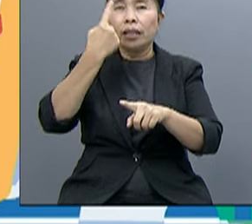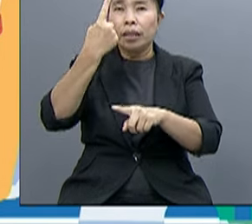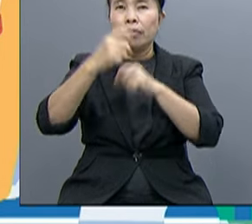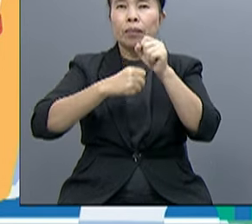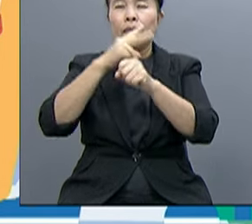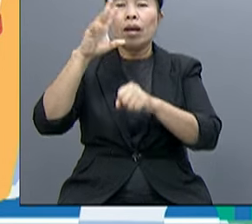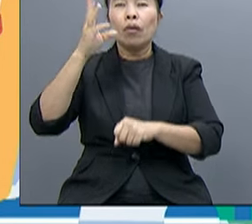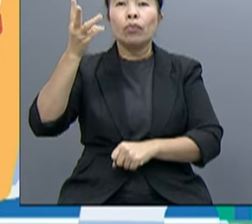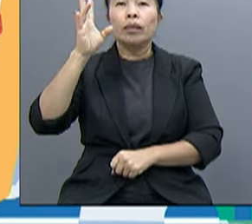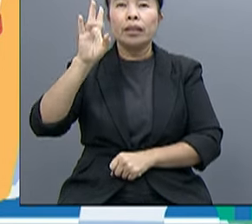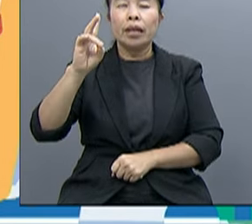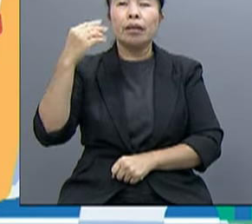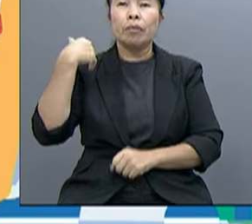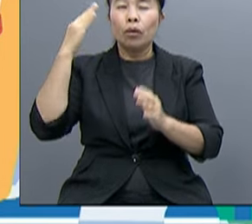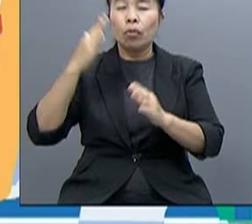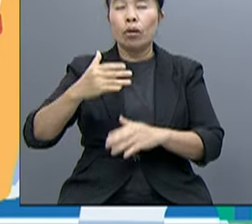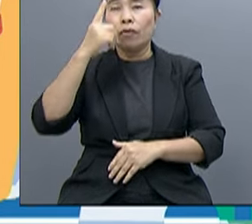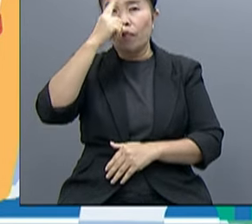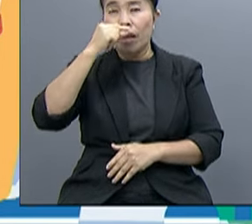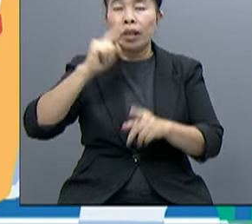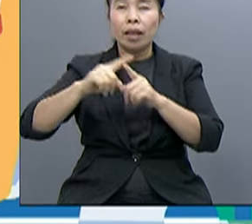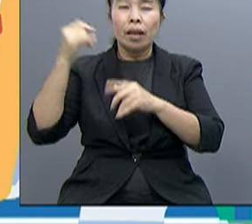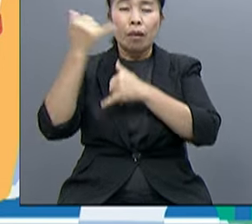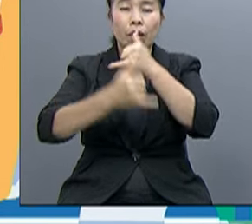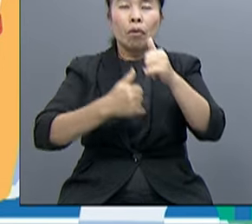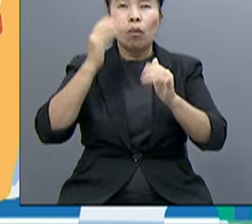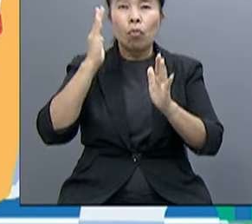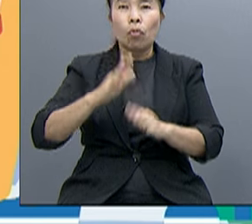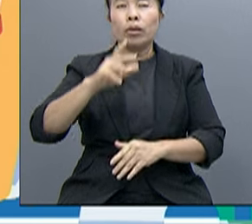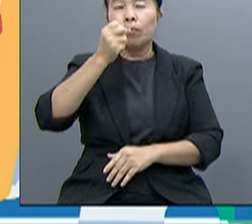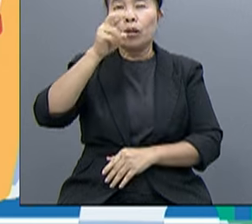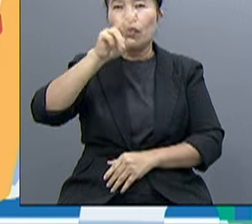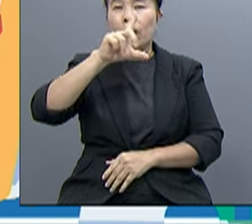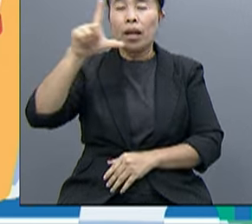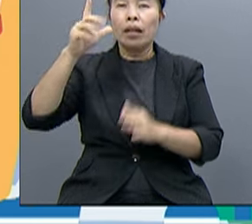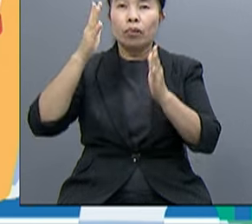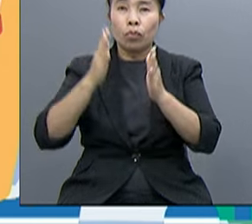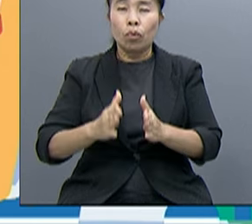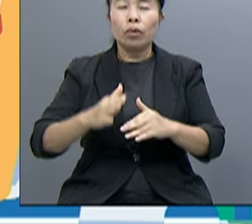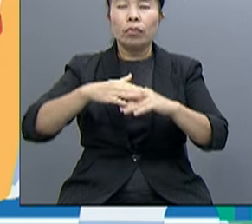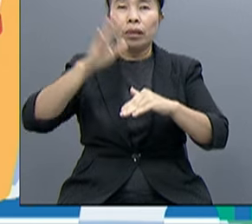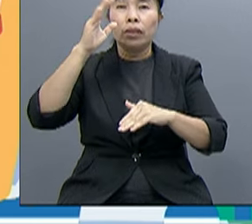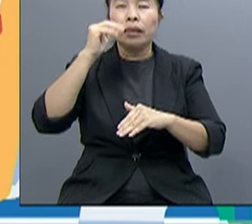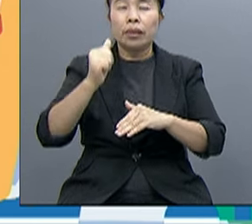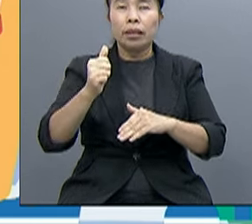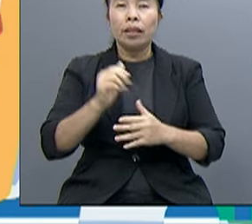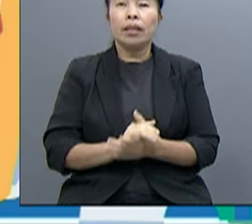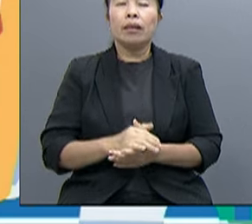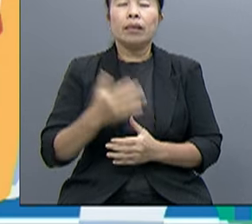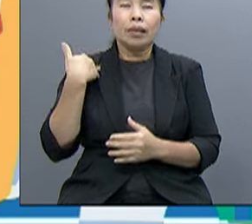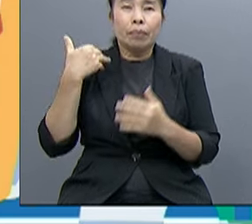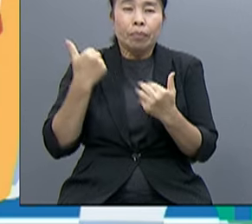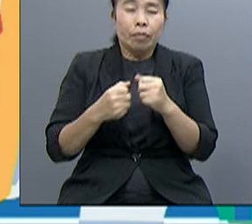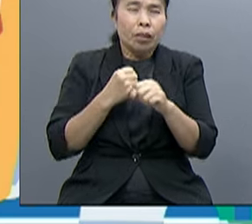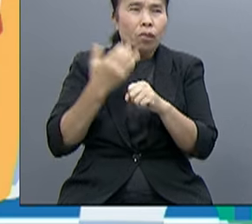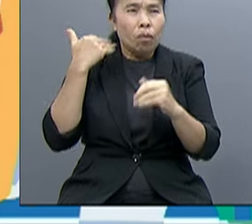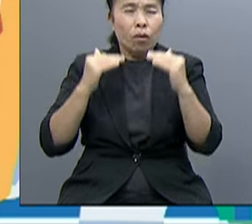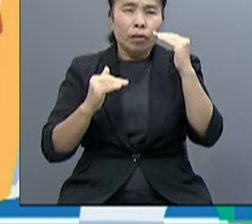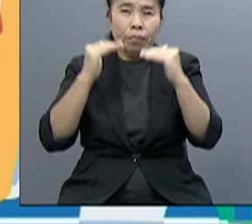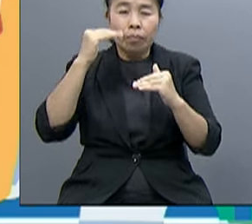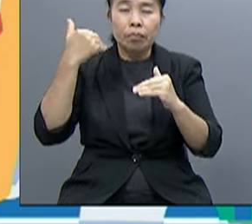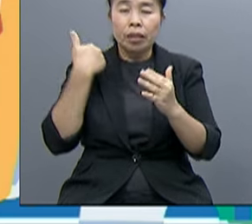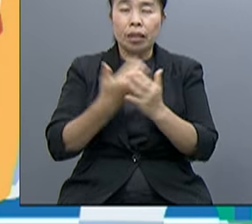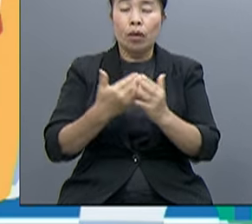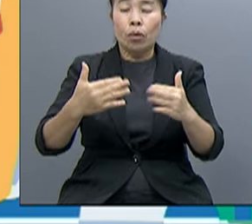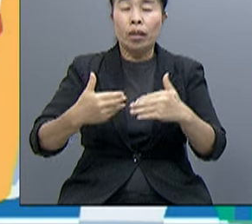1 มกราคมถึง 5 พฤษภาคม 2567มีนักท่องเที่ยวต่างชาติเดินทางเข้ามามากกว่า12 ล้านคนค่ะขยายตัว39%เมื่อเทียบกับช่วงเดียวกันของปีก่อนสร้างรายได้มากกว่